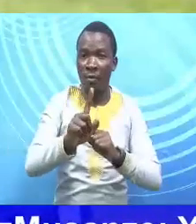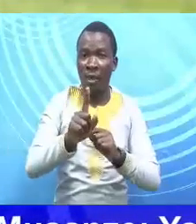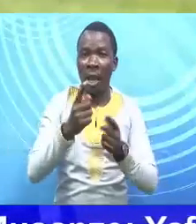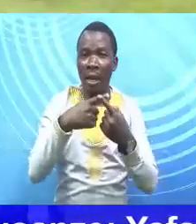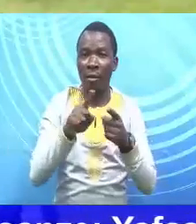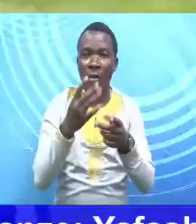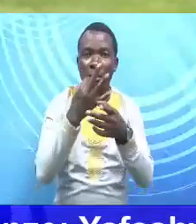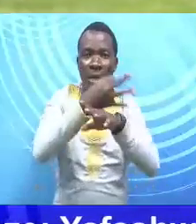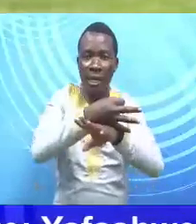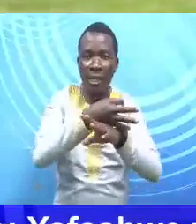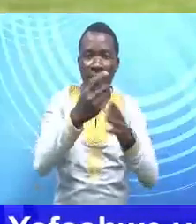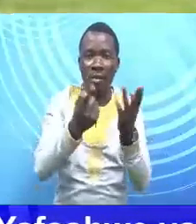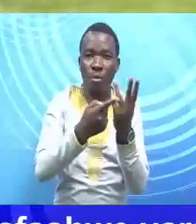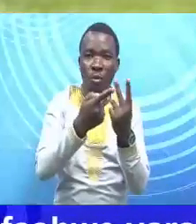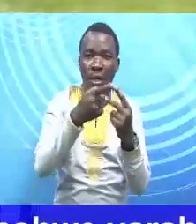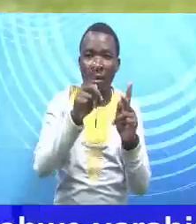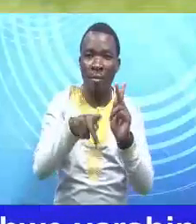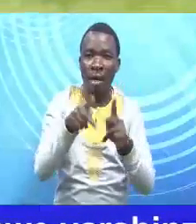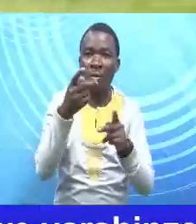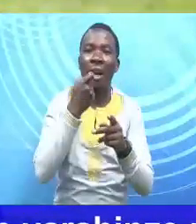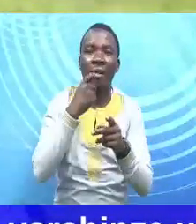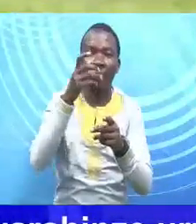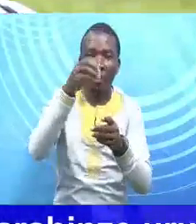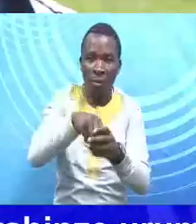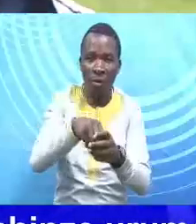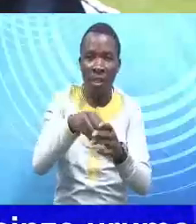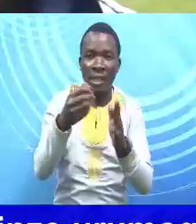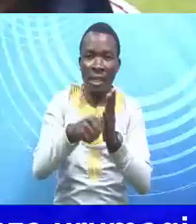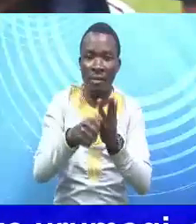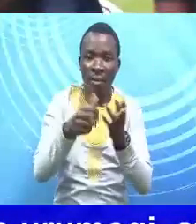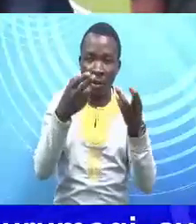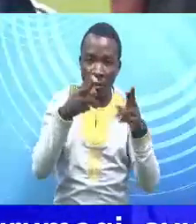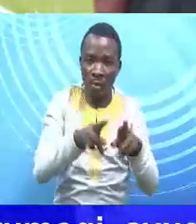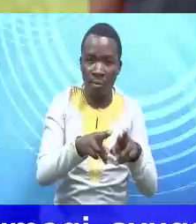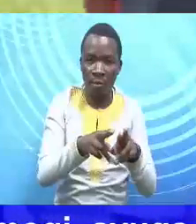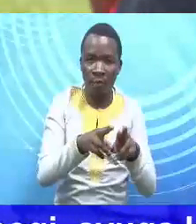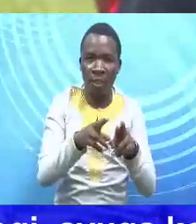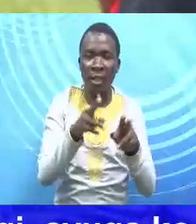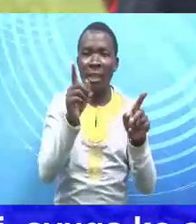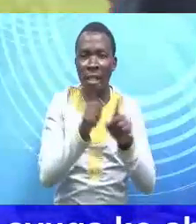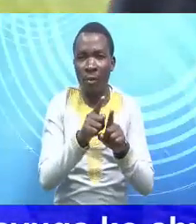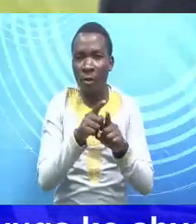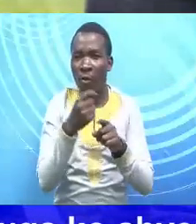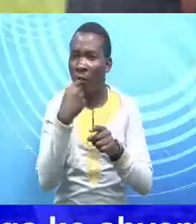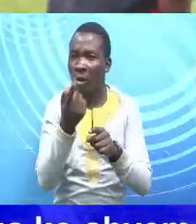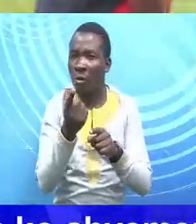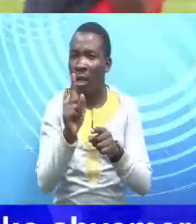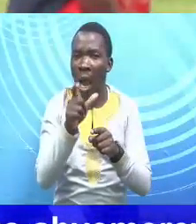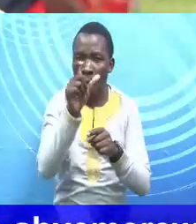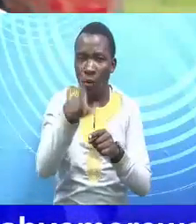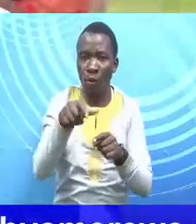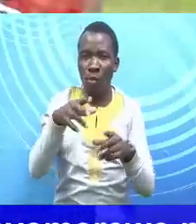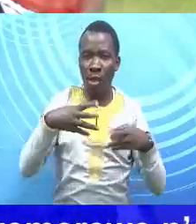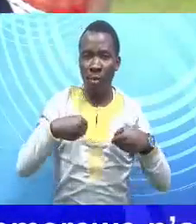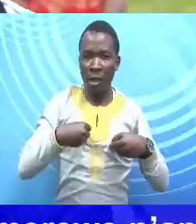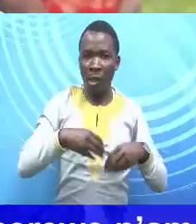nzu. Ni ukuvuga ngo ikibazo cyabayeho nuko nyine kwa kundi nyine nta muntu wemerewe gusura undi. Habayeho